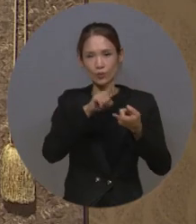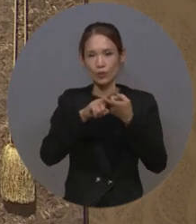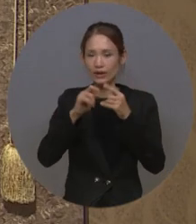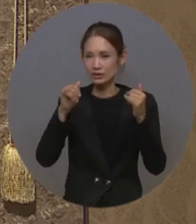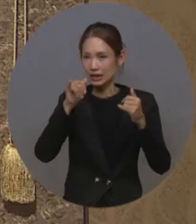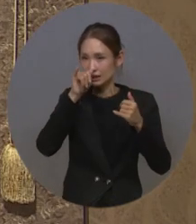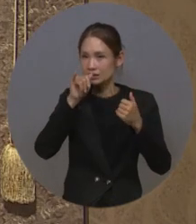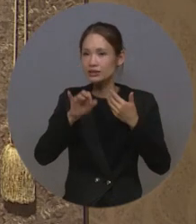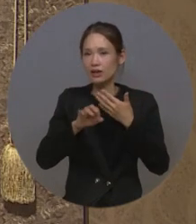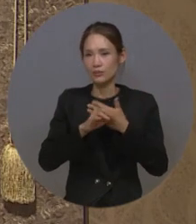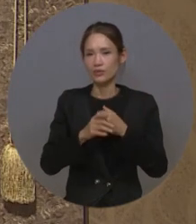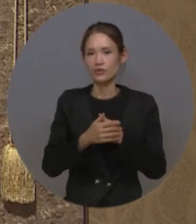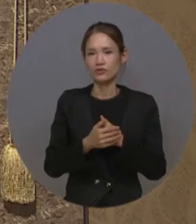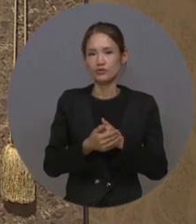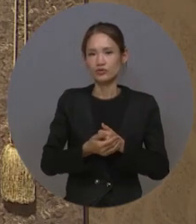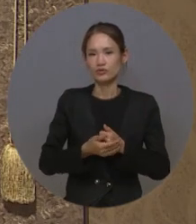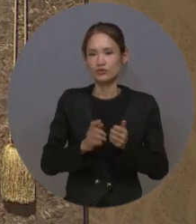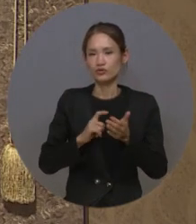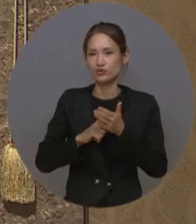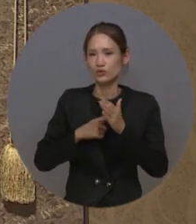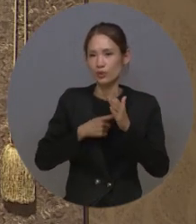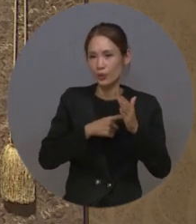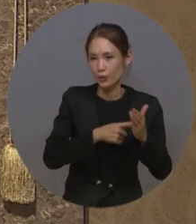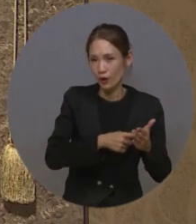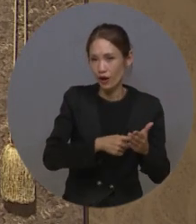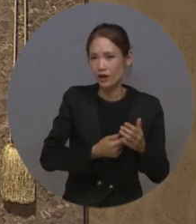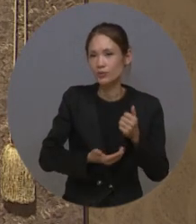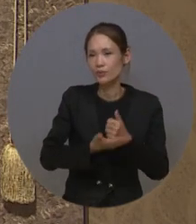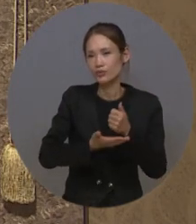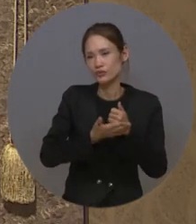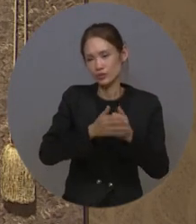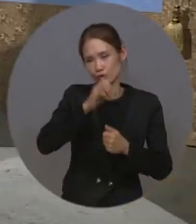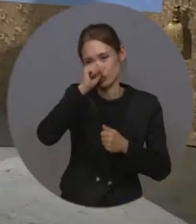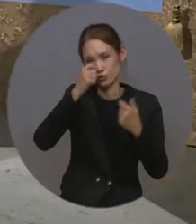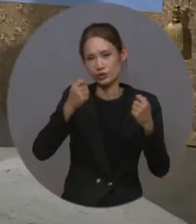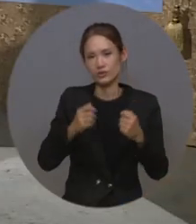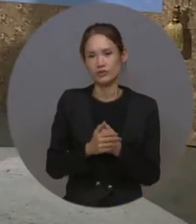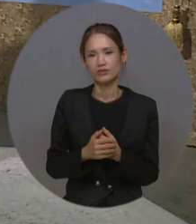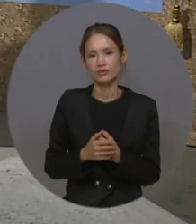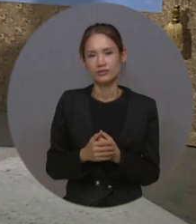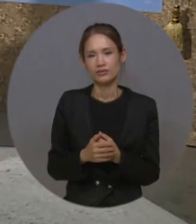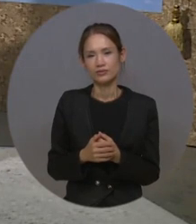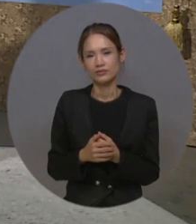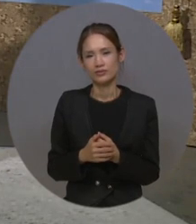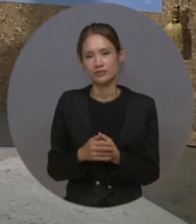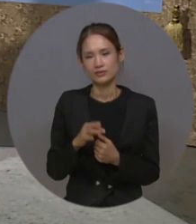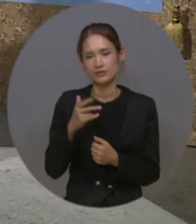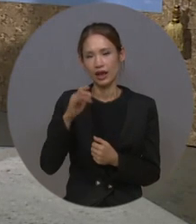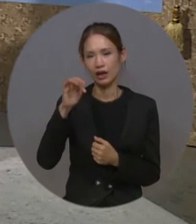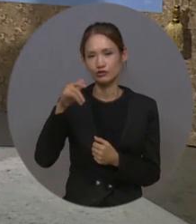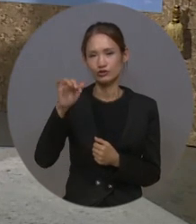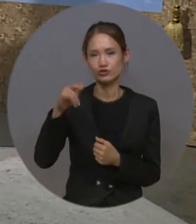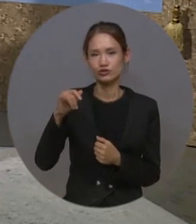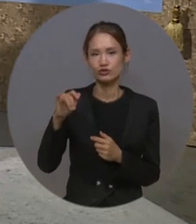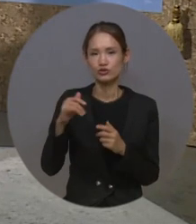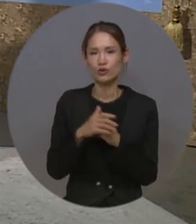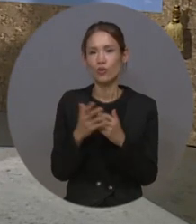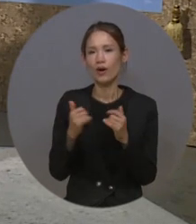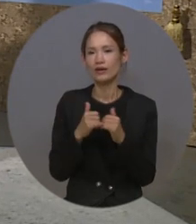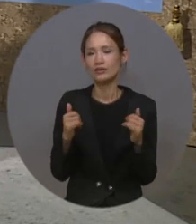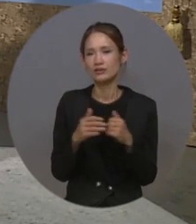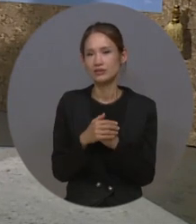있다면 한번 추진해 보는 것도 괜찮을 것 같습니다. 그쵸. 그 다운 증후군